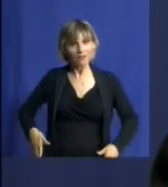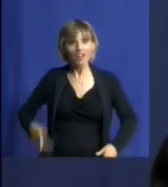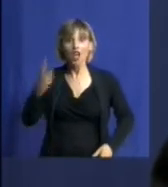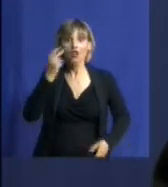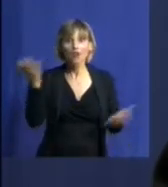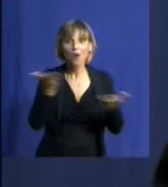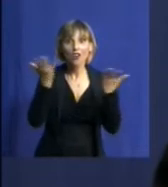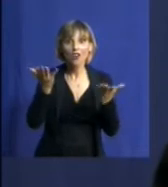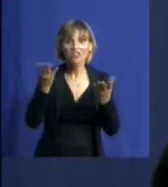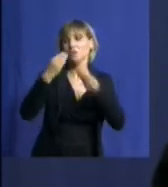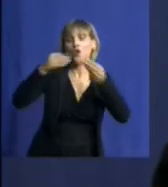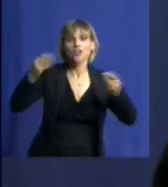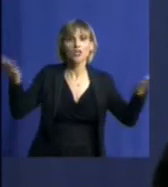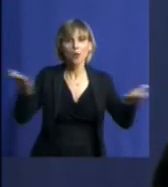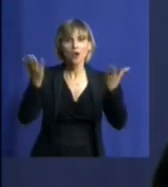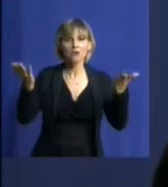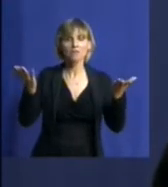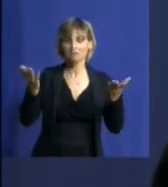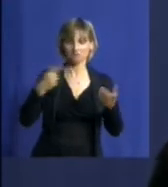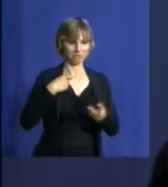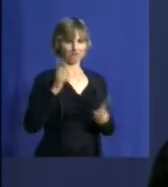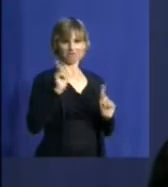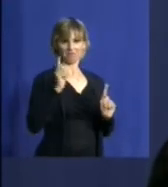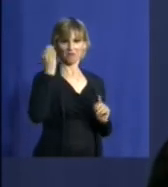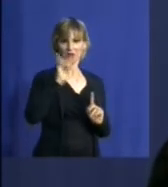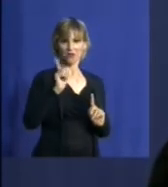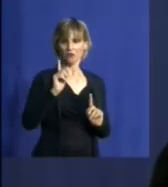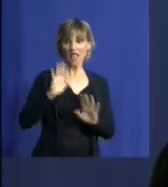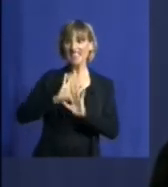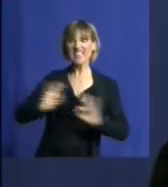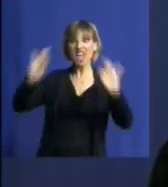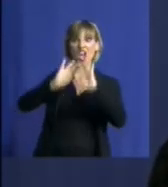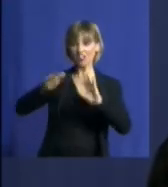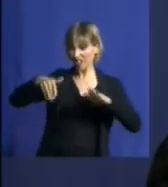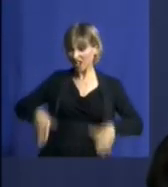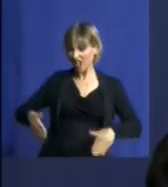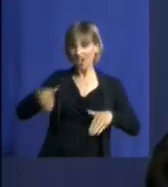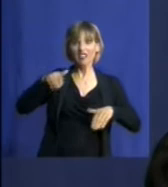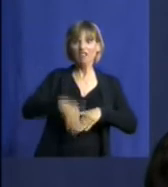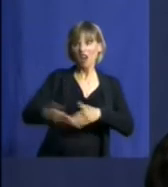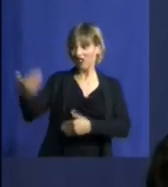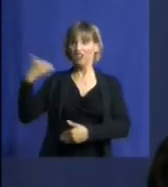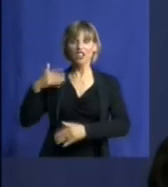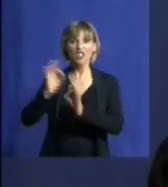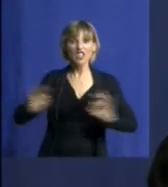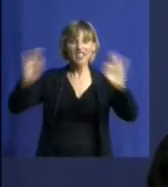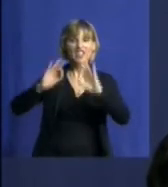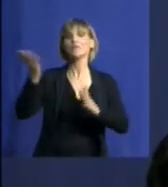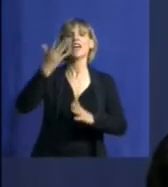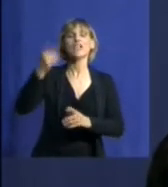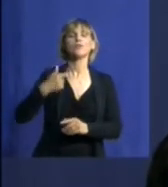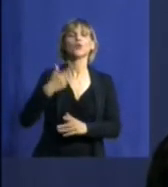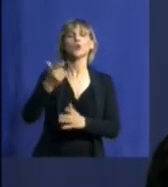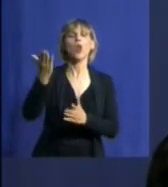Trovi qualcosa, qualche oggetto? No, non direi perché... Niente, non è no. Niente, dietro, davanti. Non so, se ti togliessi